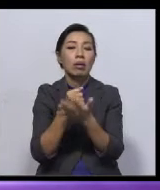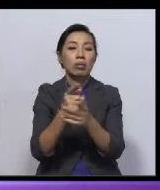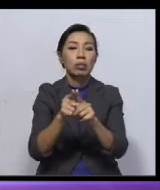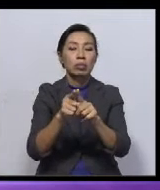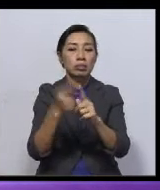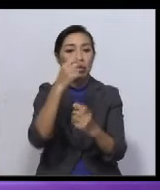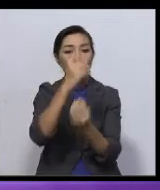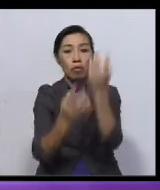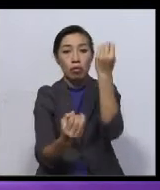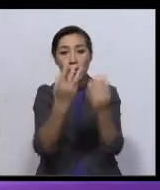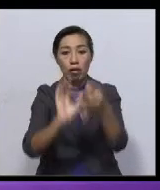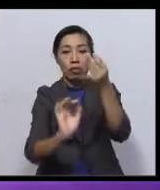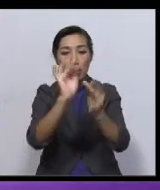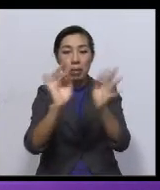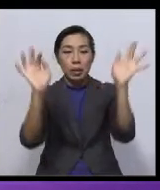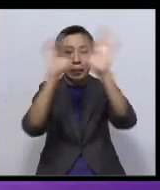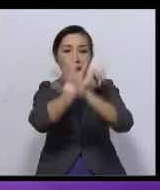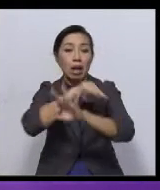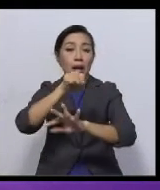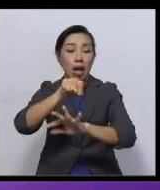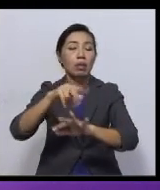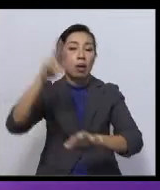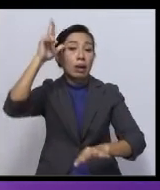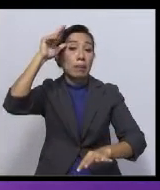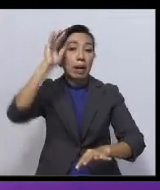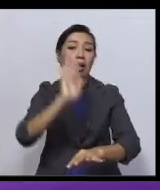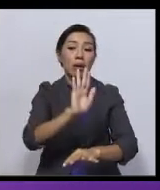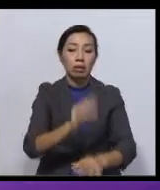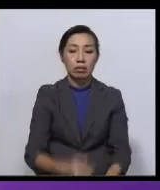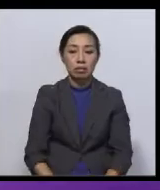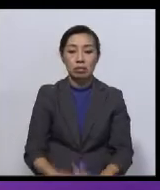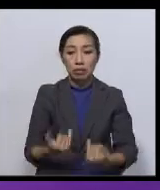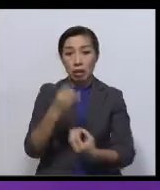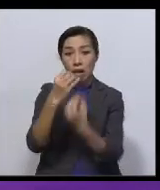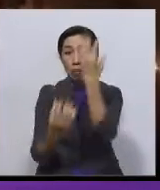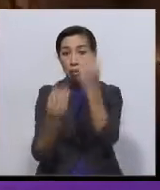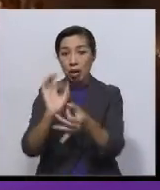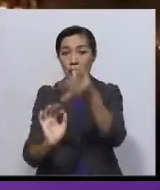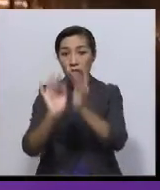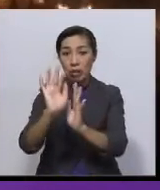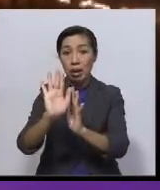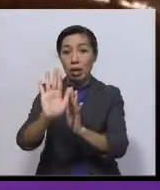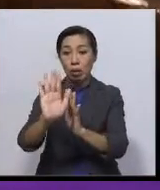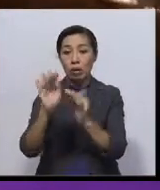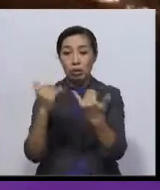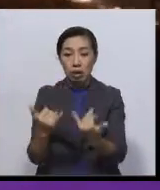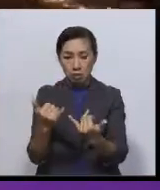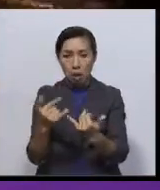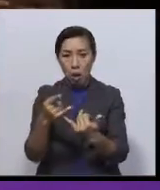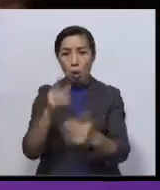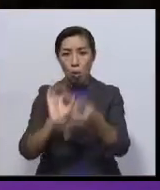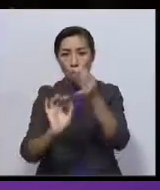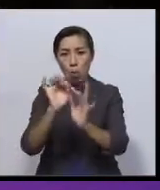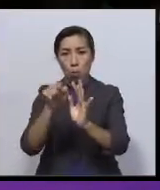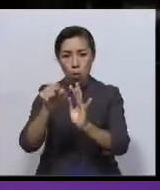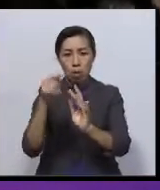บนเขดพ้นที่สูง เขาดอยพระบาทจัหวดลำป่างโดยศาษ์การไป่าในพ้นที่ลาสุดเองยัควร